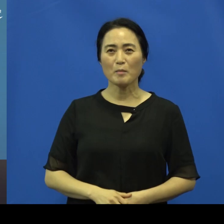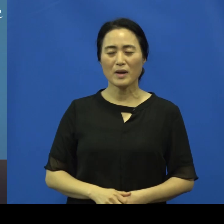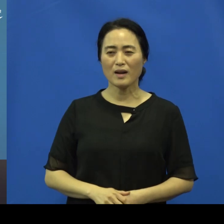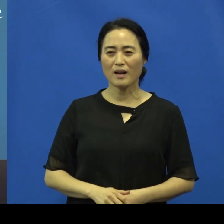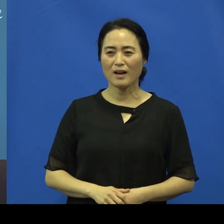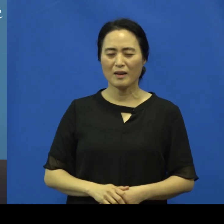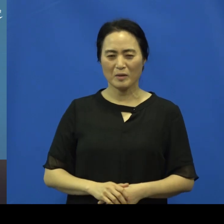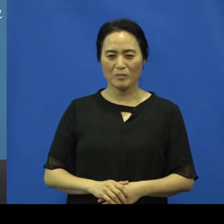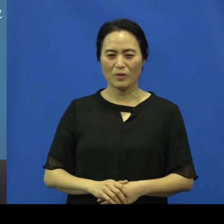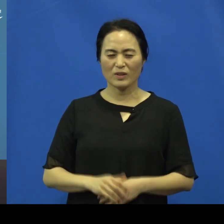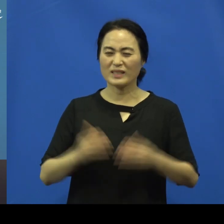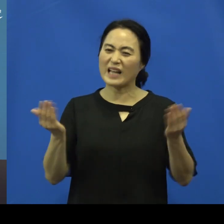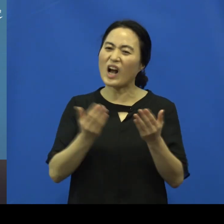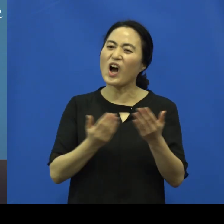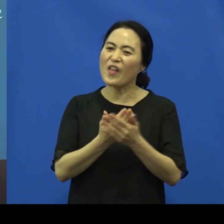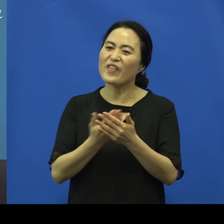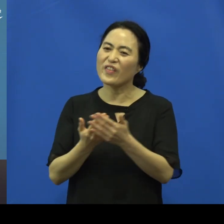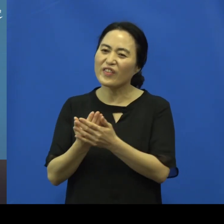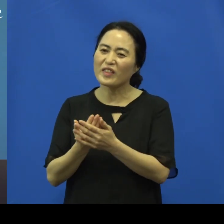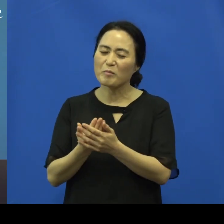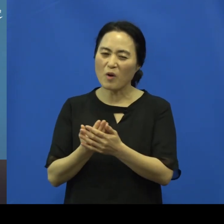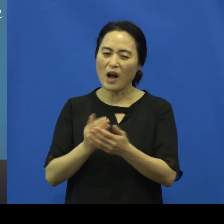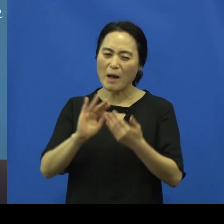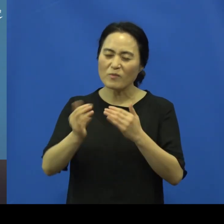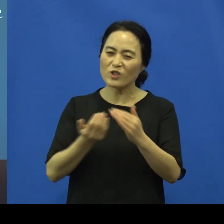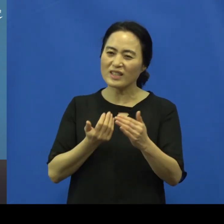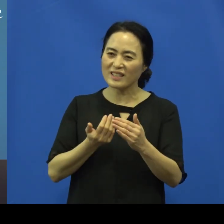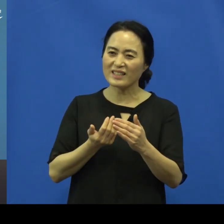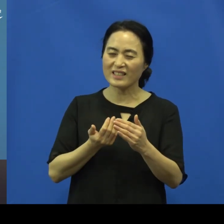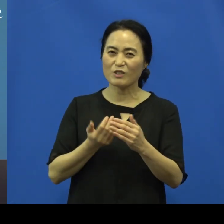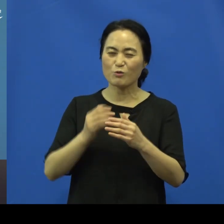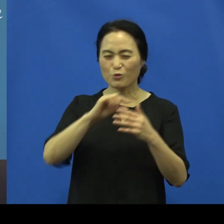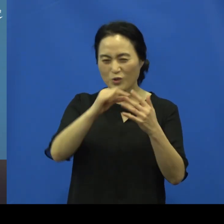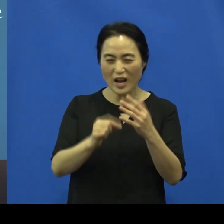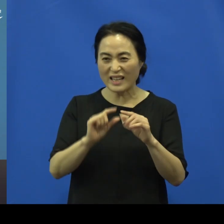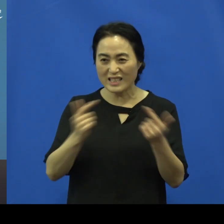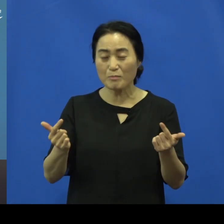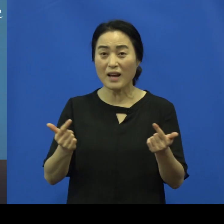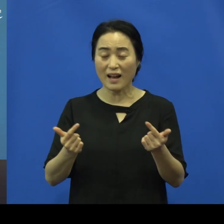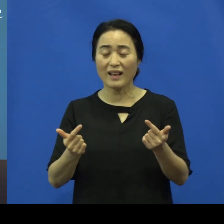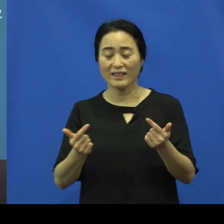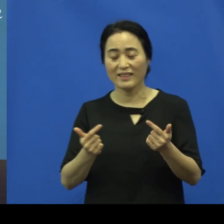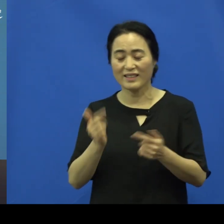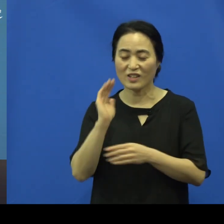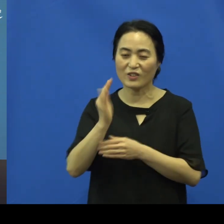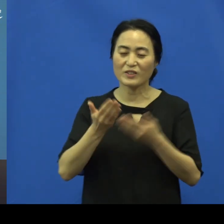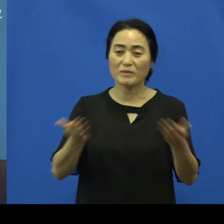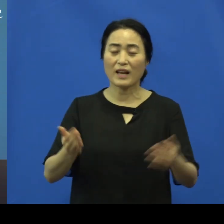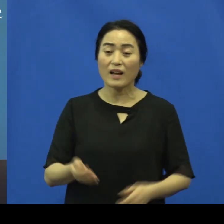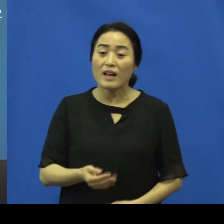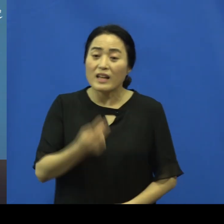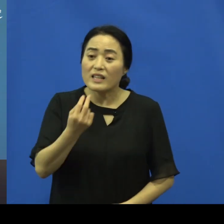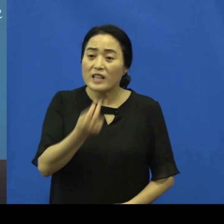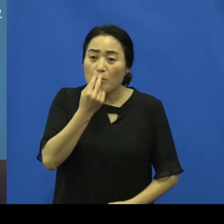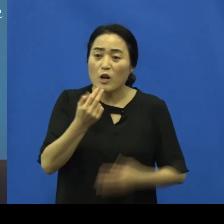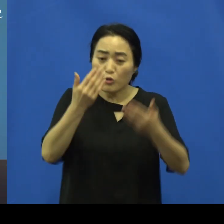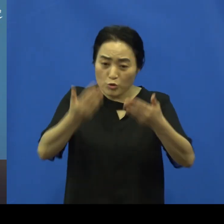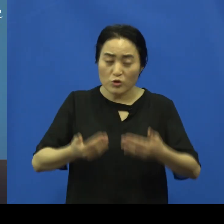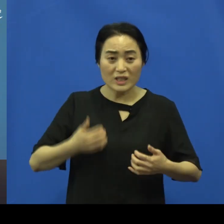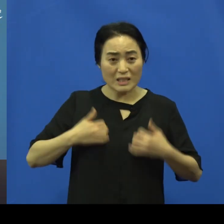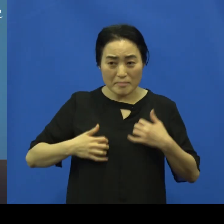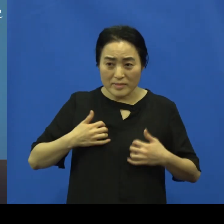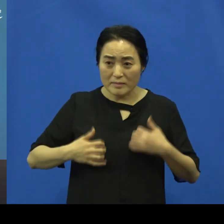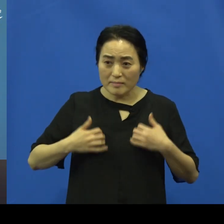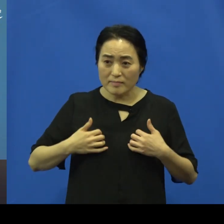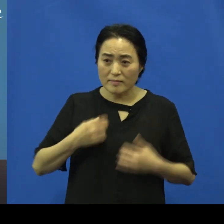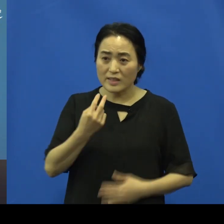다르지만 사건들이기 때문에 다뤄도 될 것 같습니다. 생명이 주는 기쁨이 우리의 삶 속에